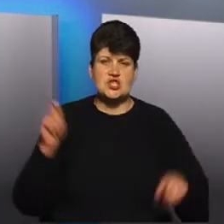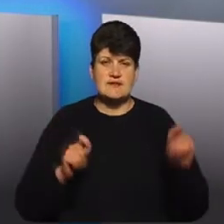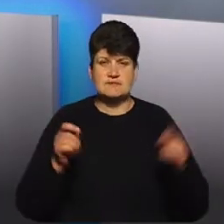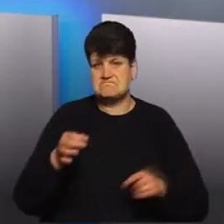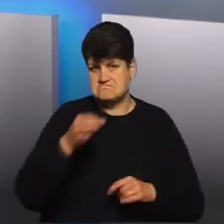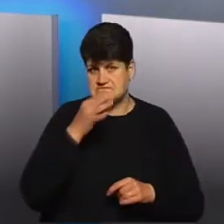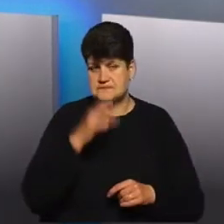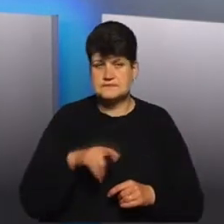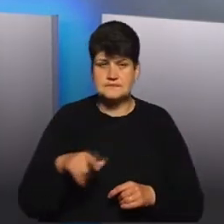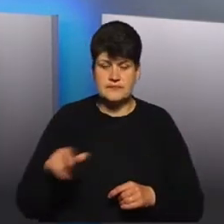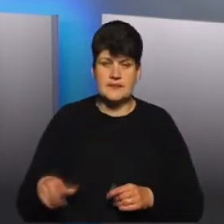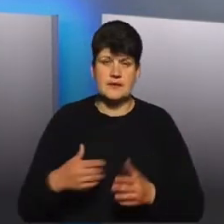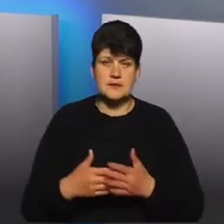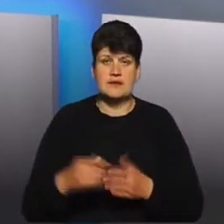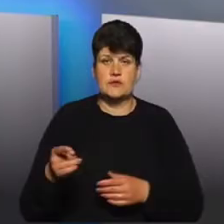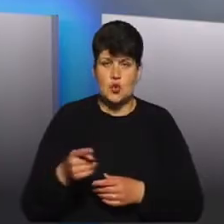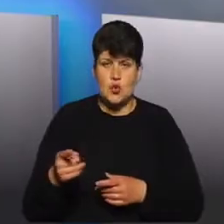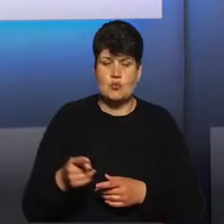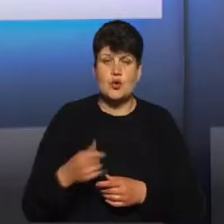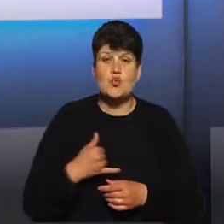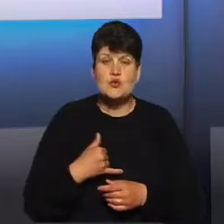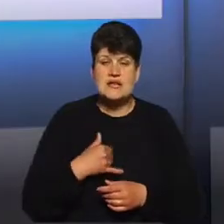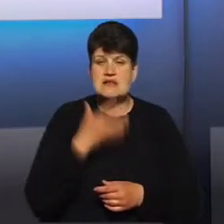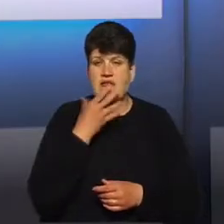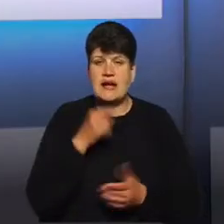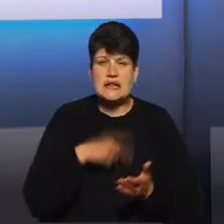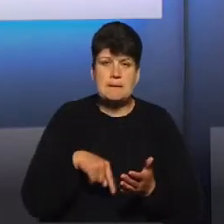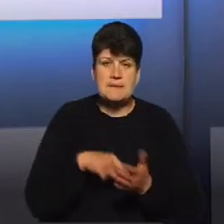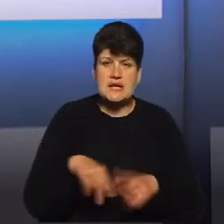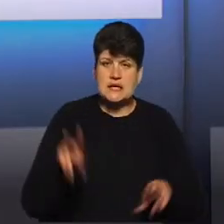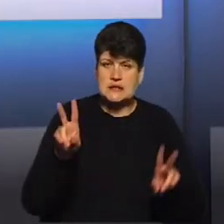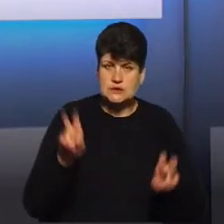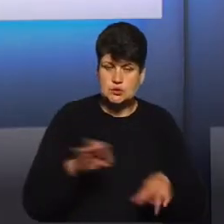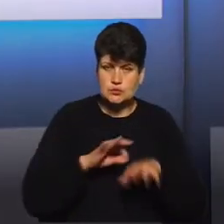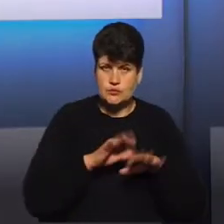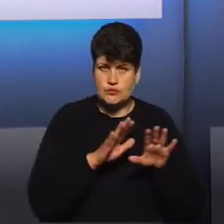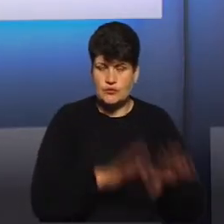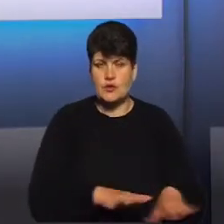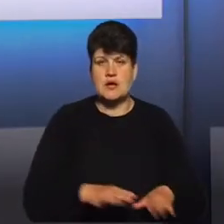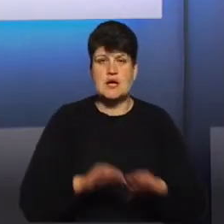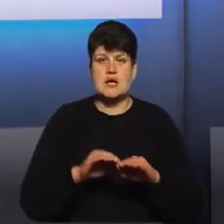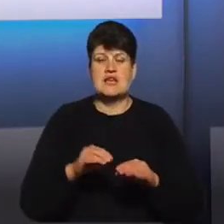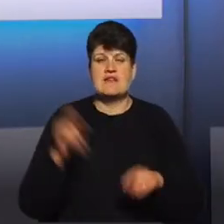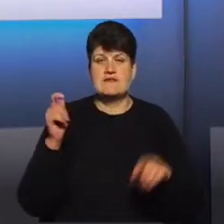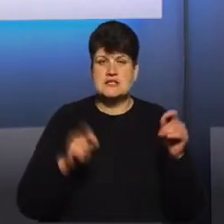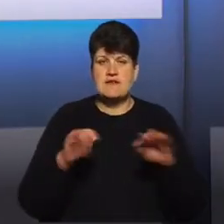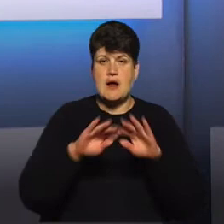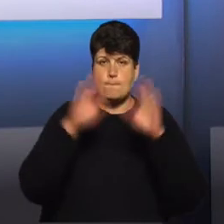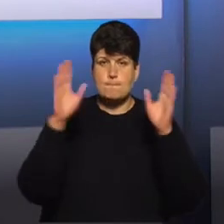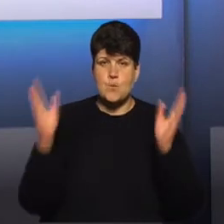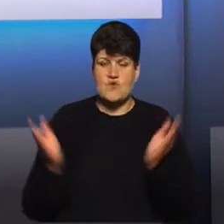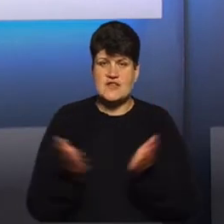і приїжджали з різних. В нас приїжджали. І файне місто проводиться. В нас і проводився фестиваль повітряних куль. Це новий фестиваль, але він зацікавив людей. Тому